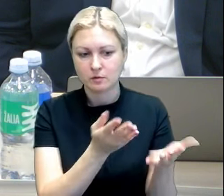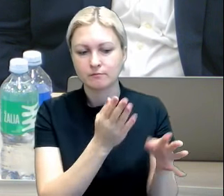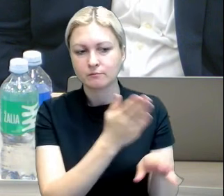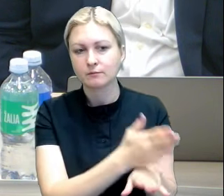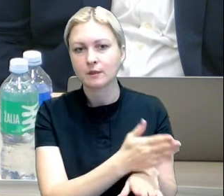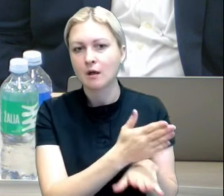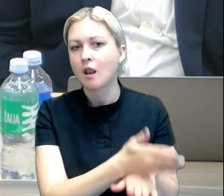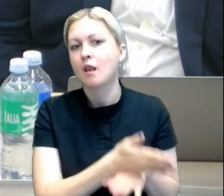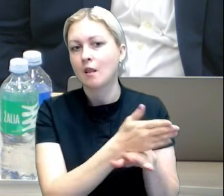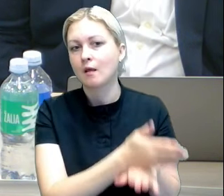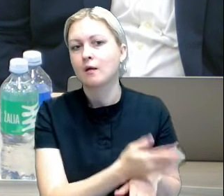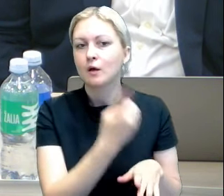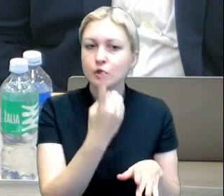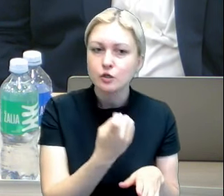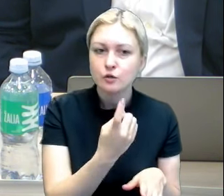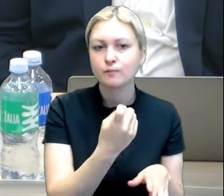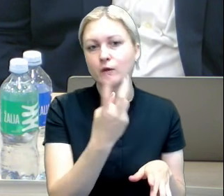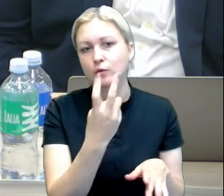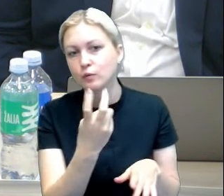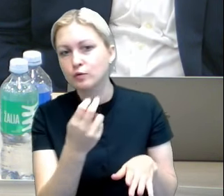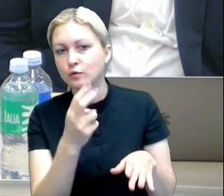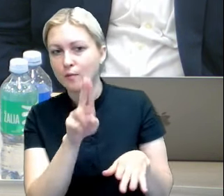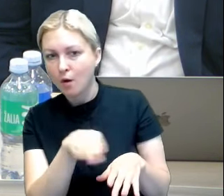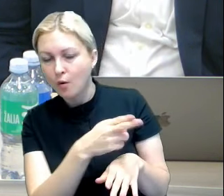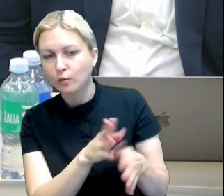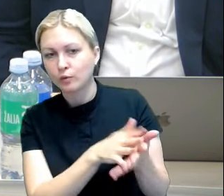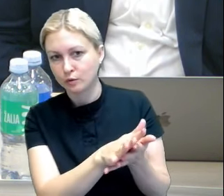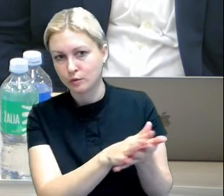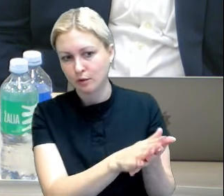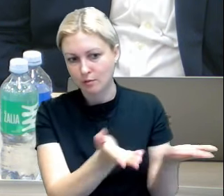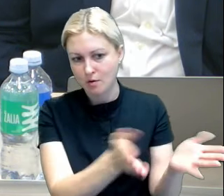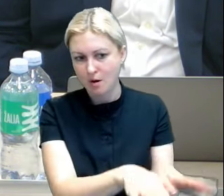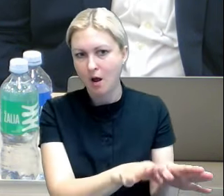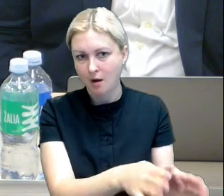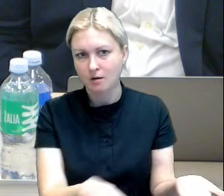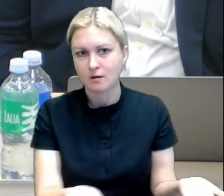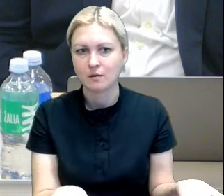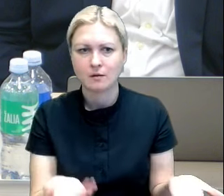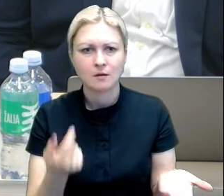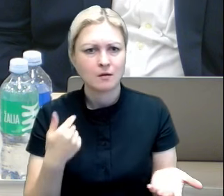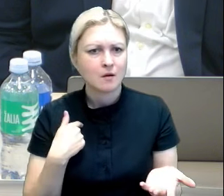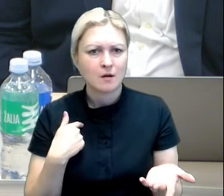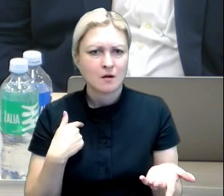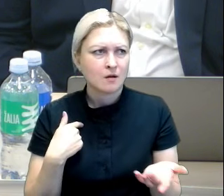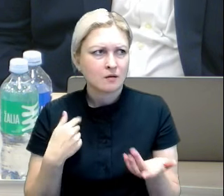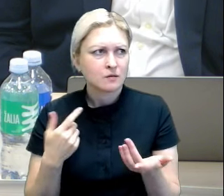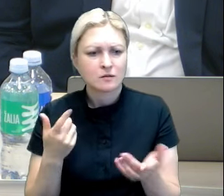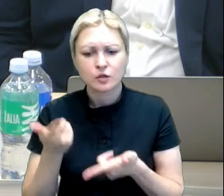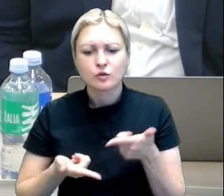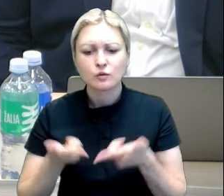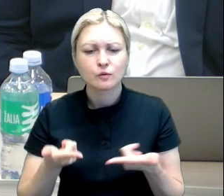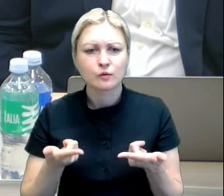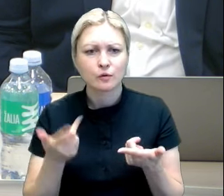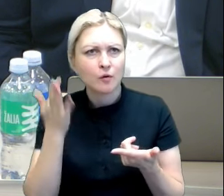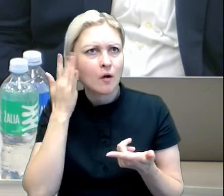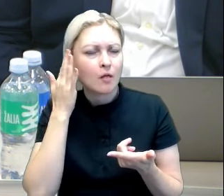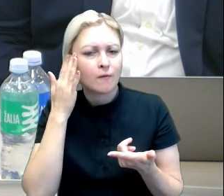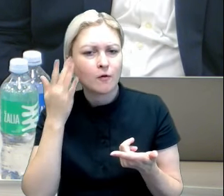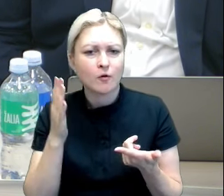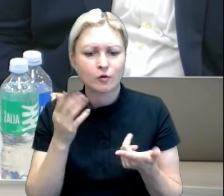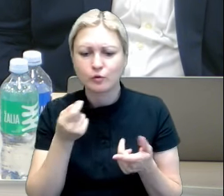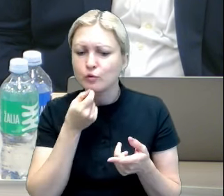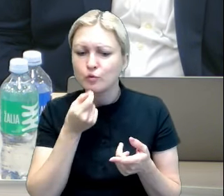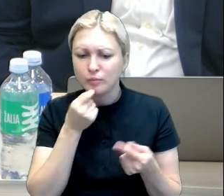būtų ten 100 keliųšų eurų nežinau lygmeny tai čia toks nu ta ta tikrovė po to gaunasi iškreipta ne